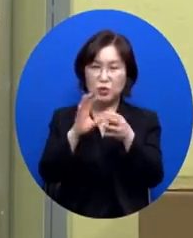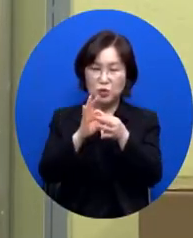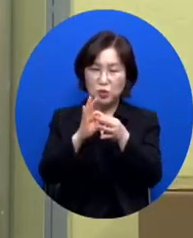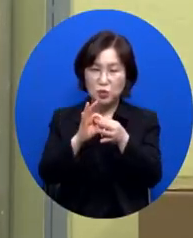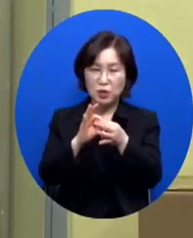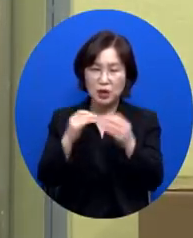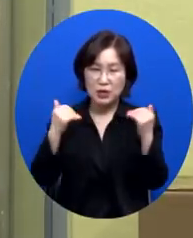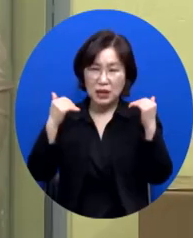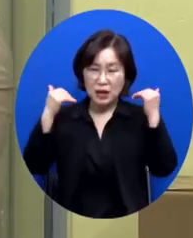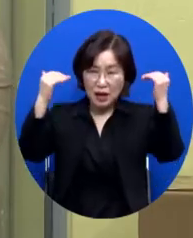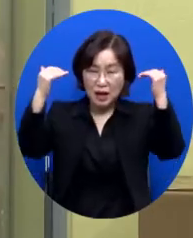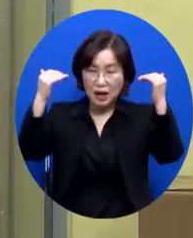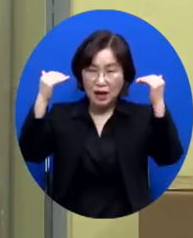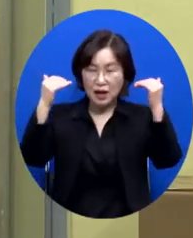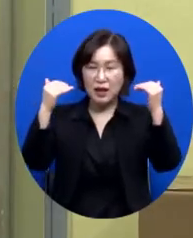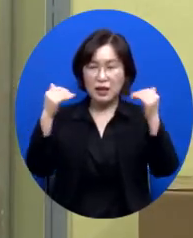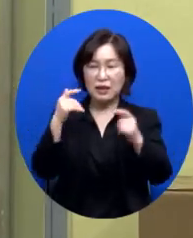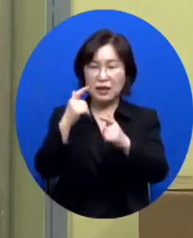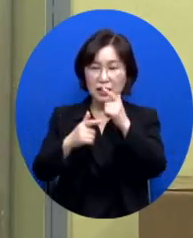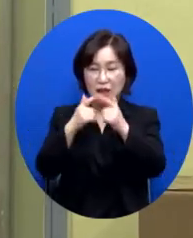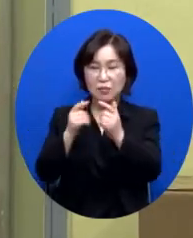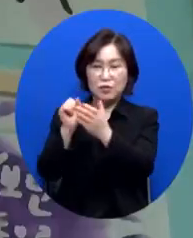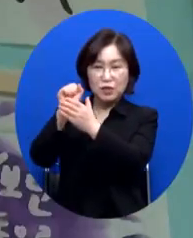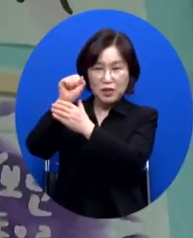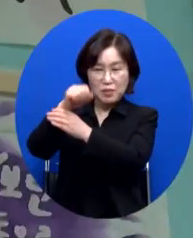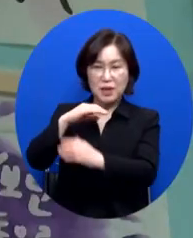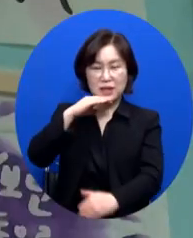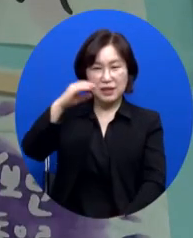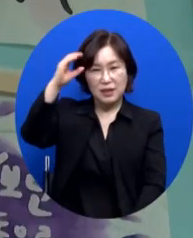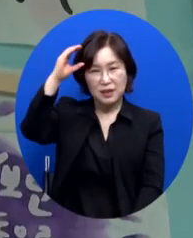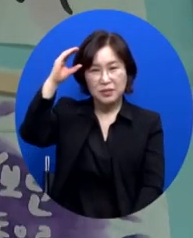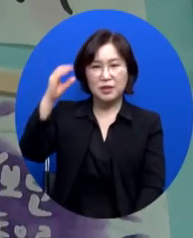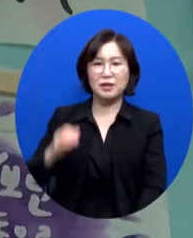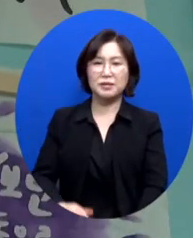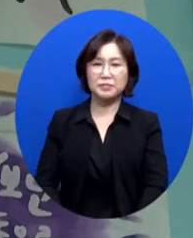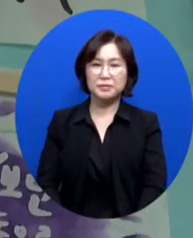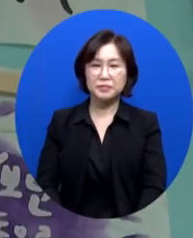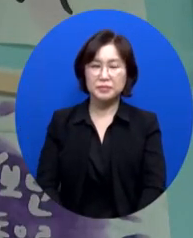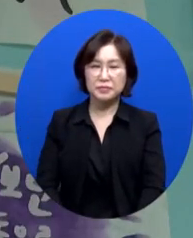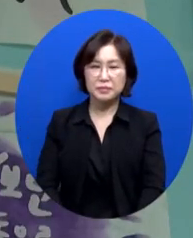자라나는 어린 생명 나무들의 열매를 기대합니다. CTS 뉴스 박지향입니다.